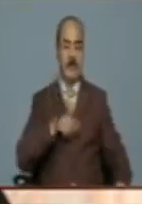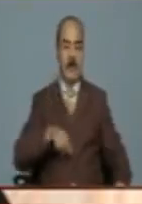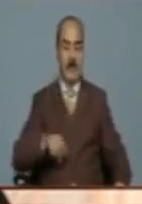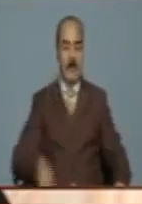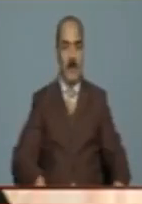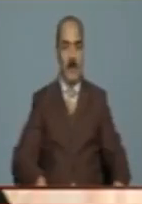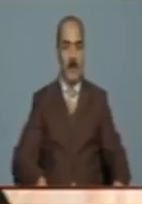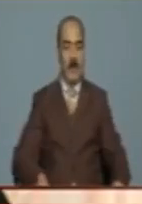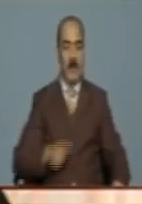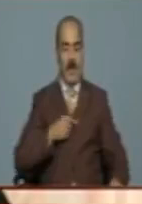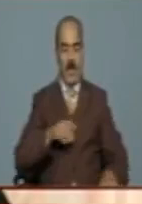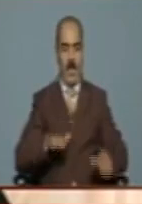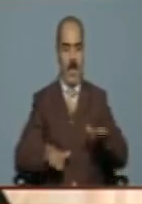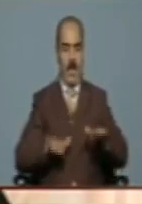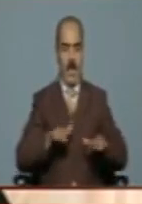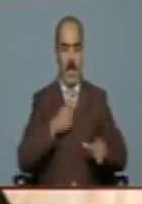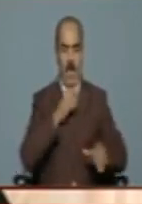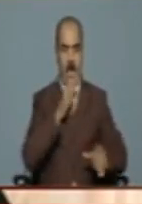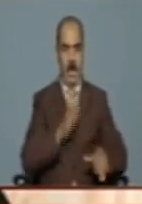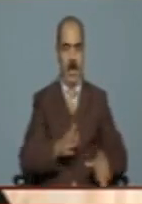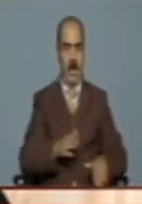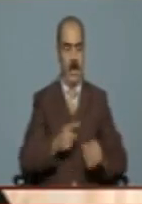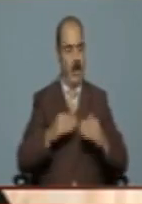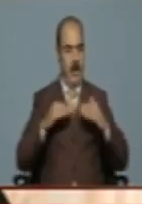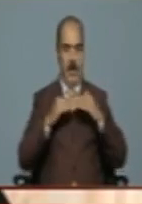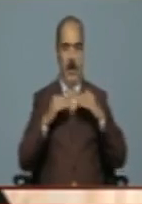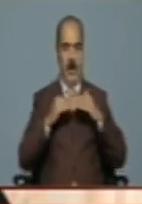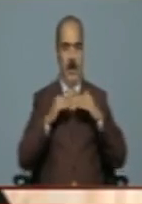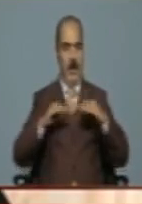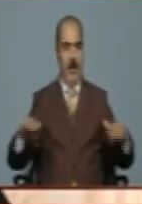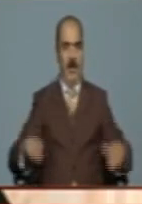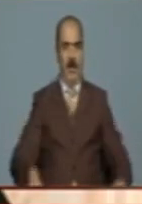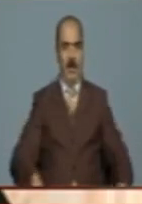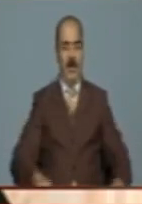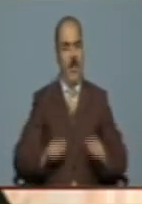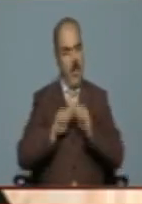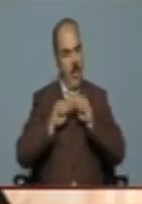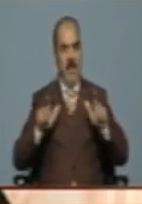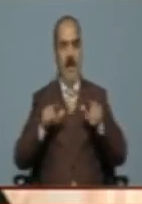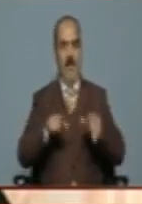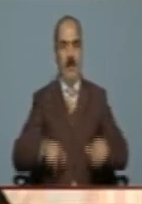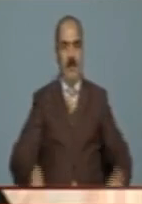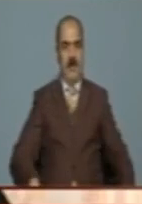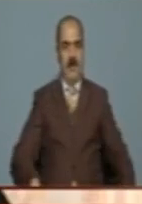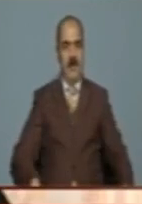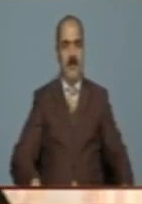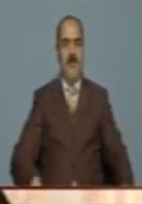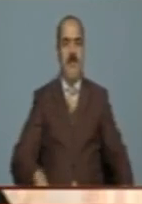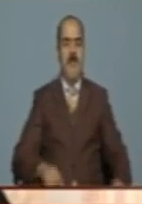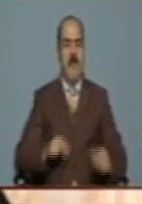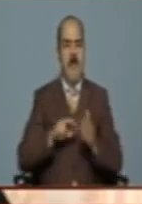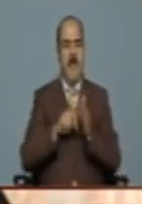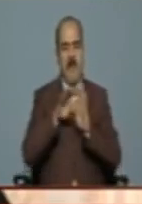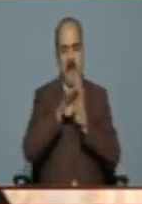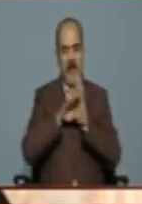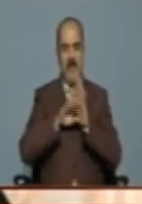العدالة، المساواة، الشفافية، ثلاثة مبادئ